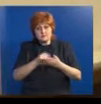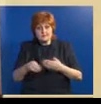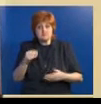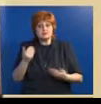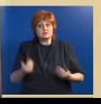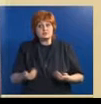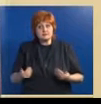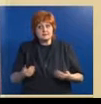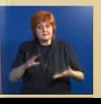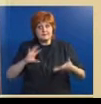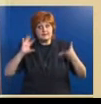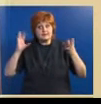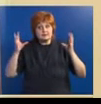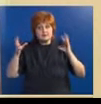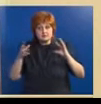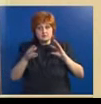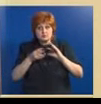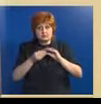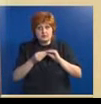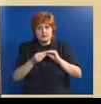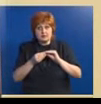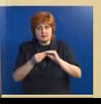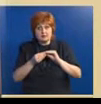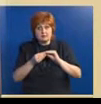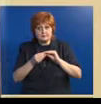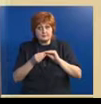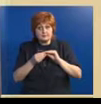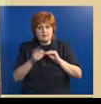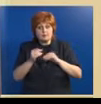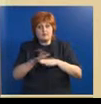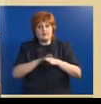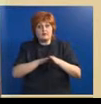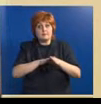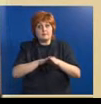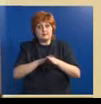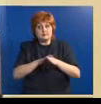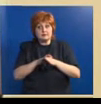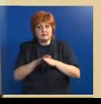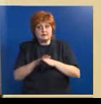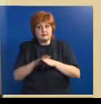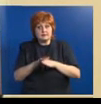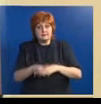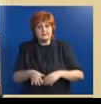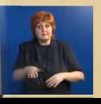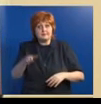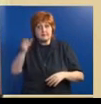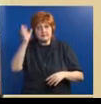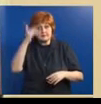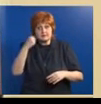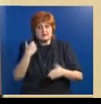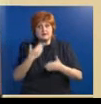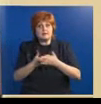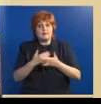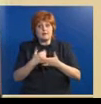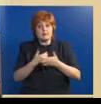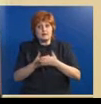жизни. Результаты анкетирования по окончанию реализации программы во многих общеобразовательных учреждениях показывают,